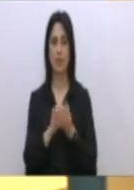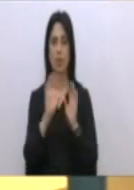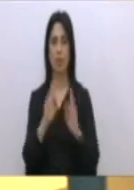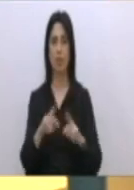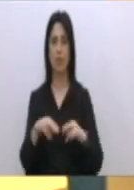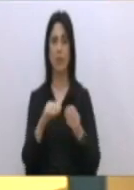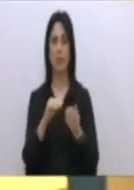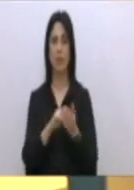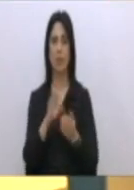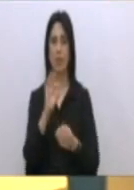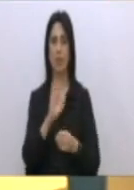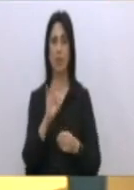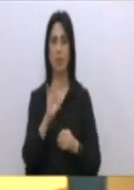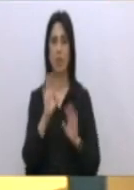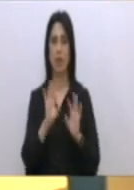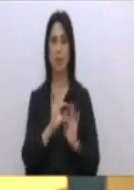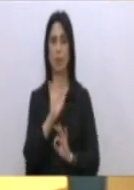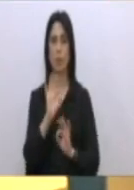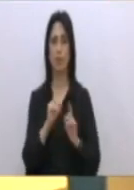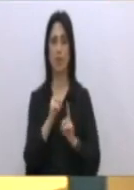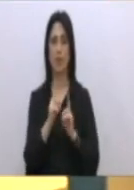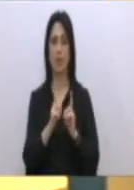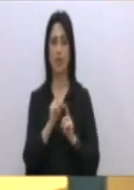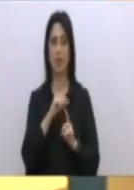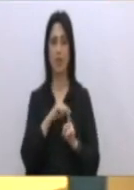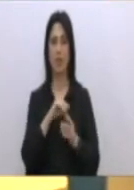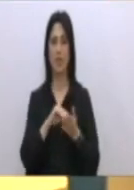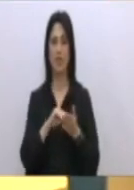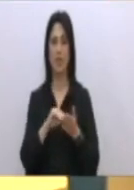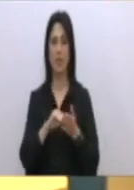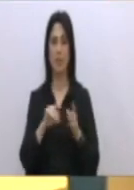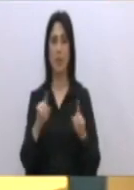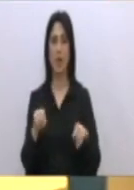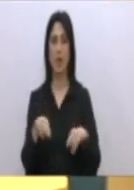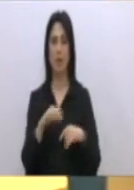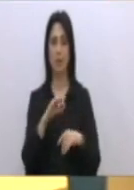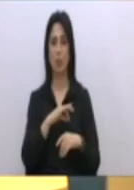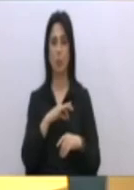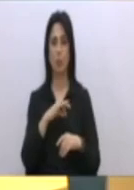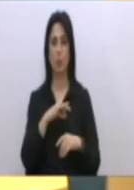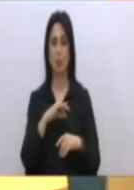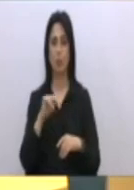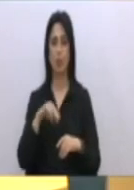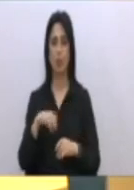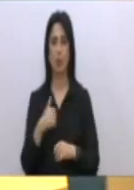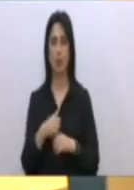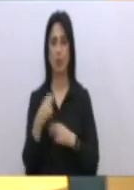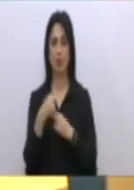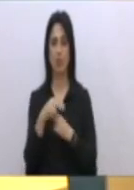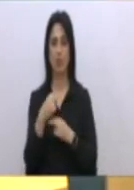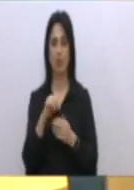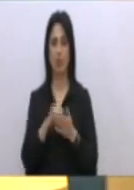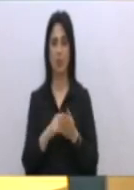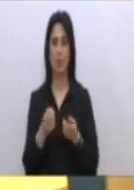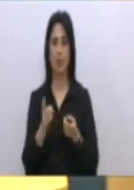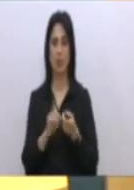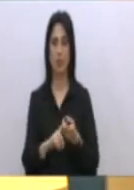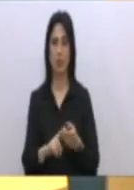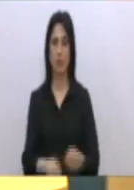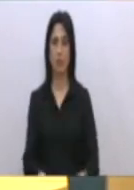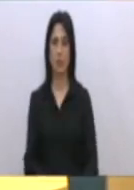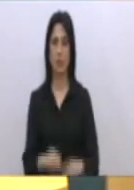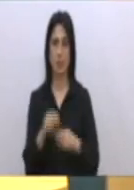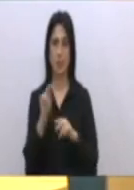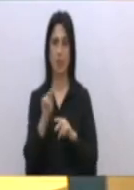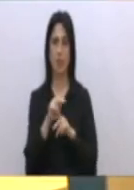ცვლილების შეტანის შესახებ. კანონპროექტში რედაქციული ხასიათის ცვლილებები განხორციელდა იურიდიული დეპარტამენტის შენიშვნების საფუძველზე. ეს